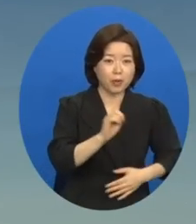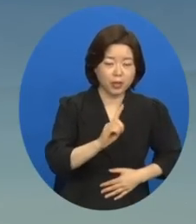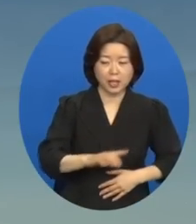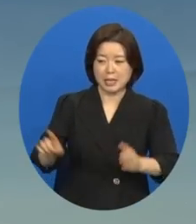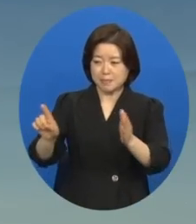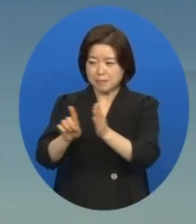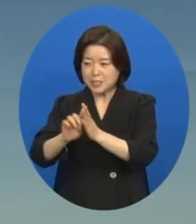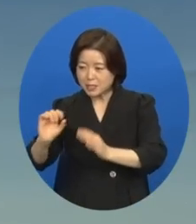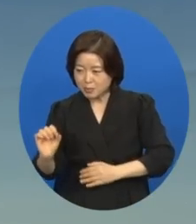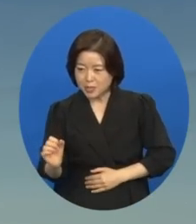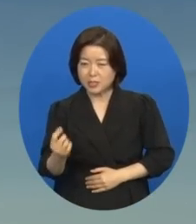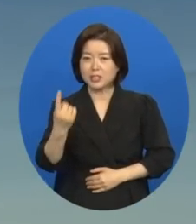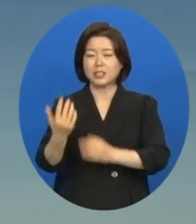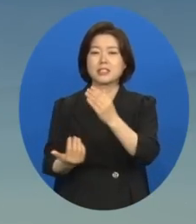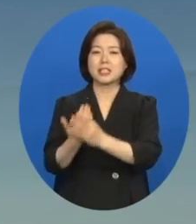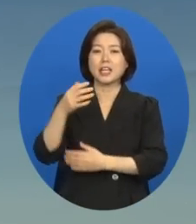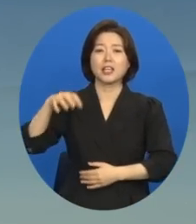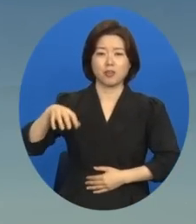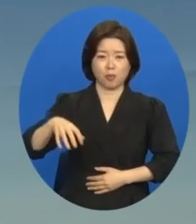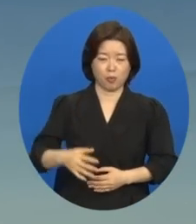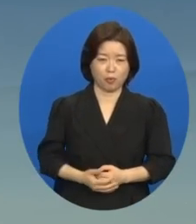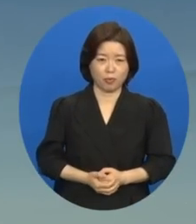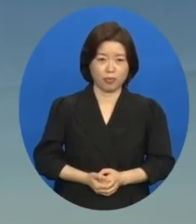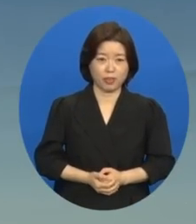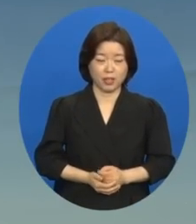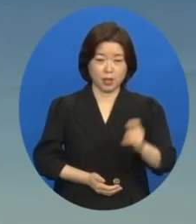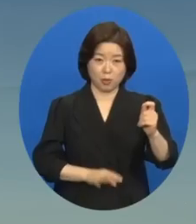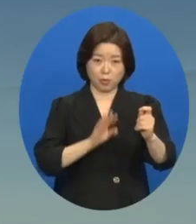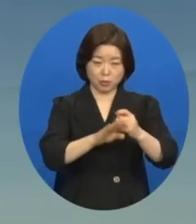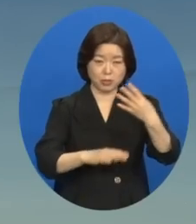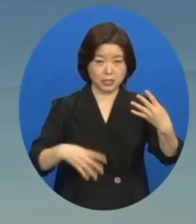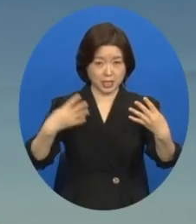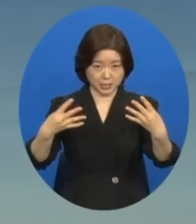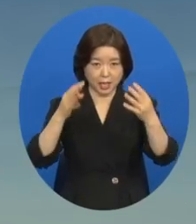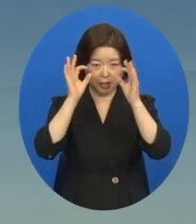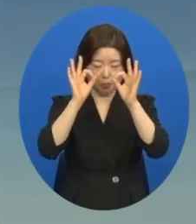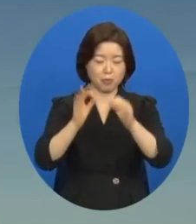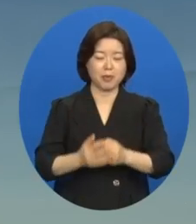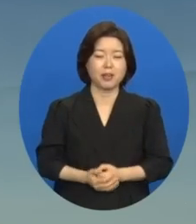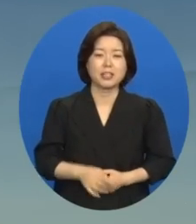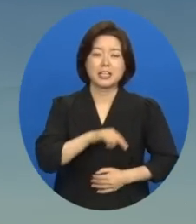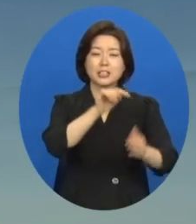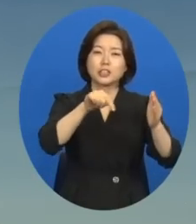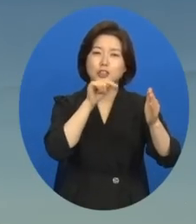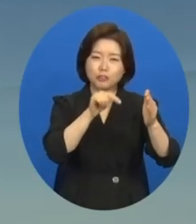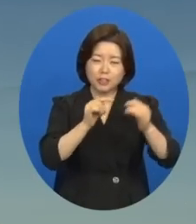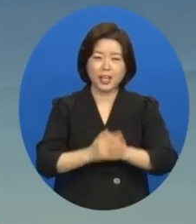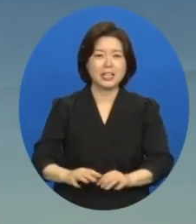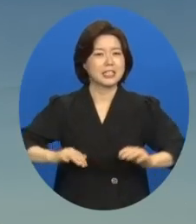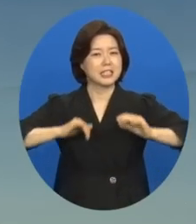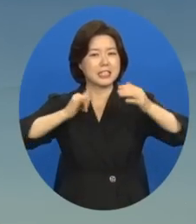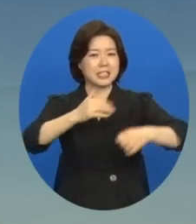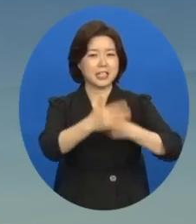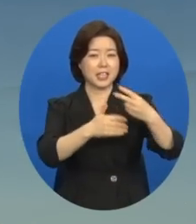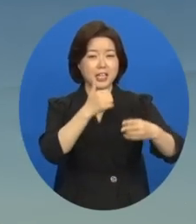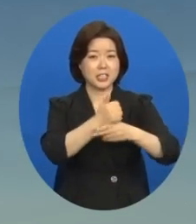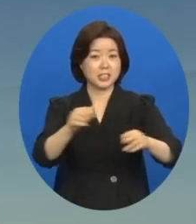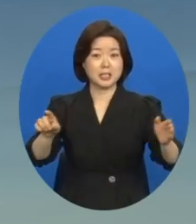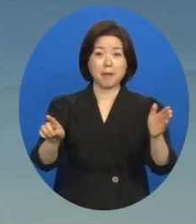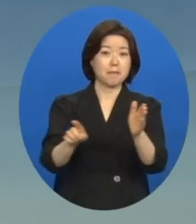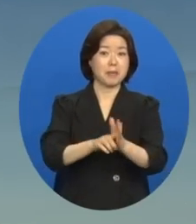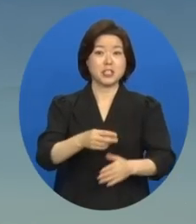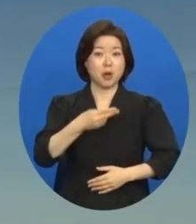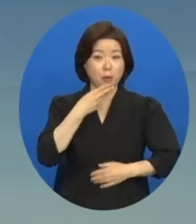일어나는 장소예요. 고린도서 4장 4절 말씀은 이렇게 기록합니다. 그 중에 이 세상의 신이 믿지